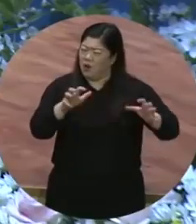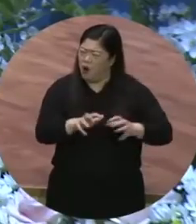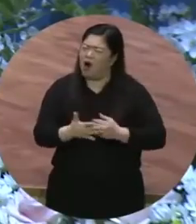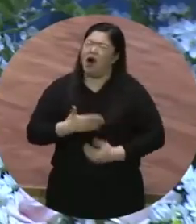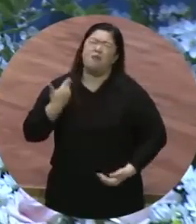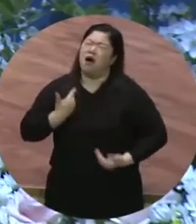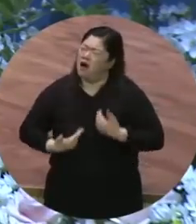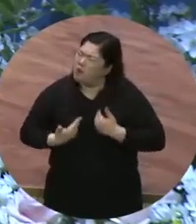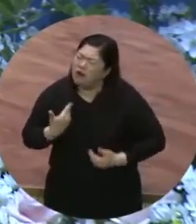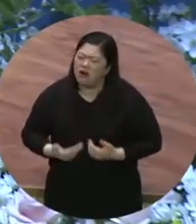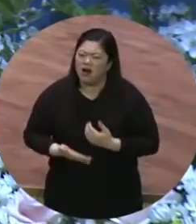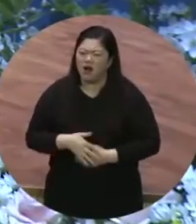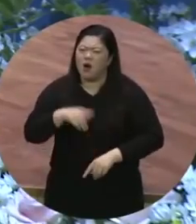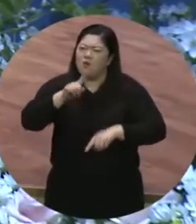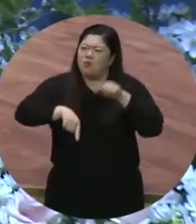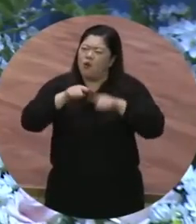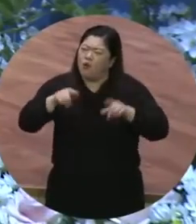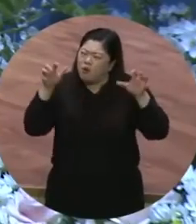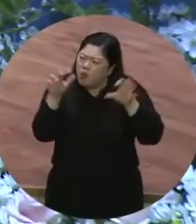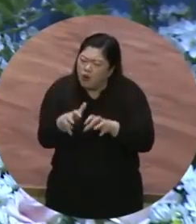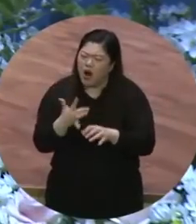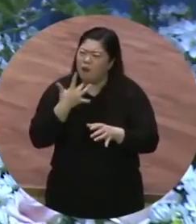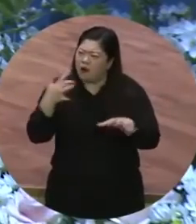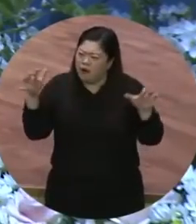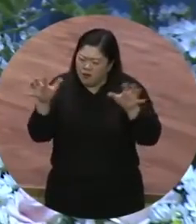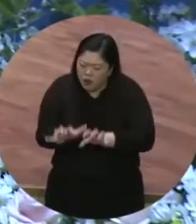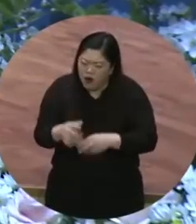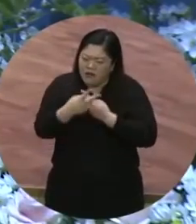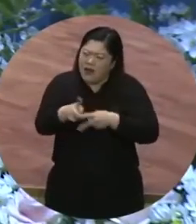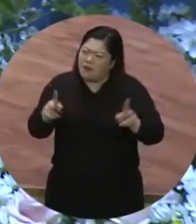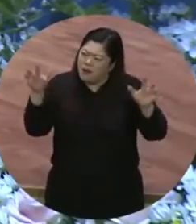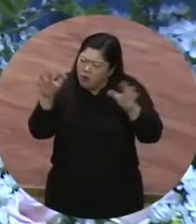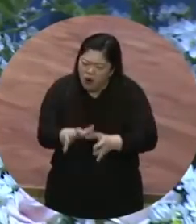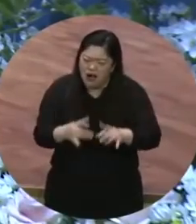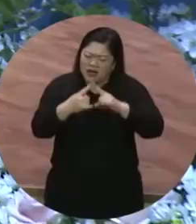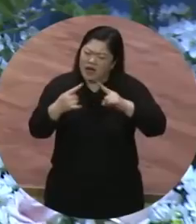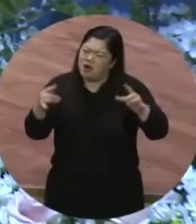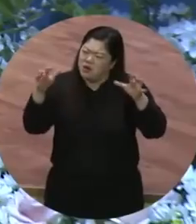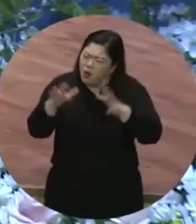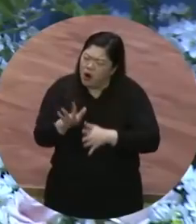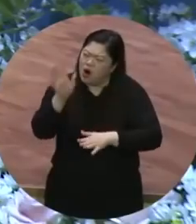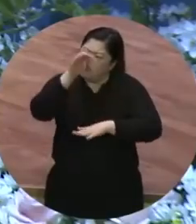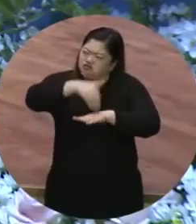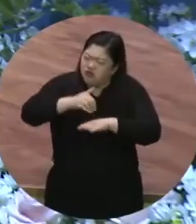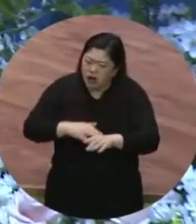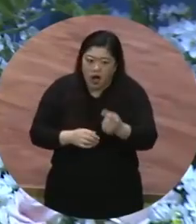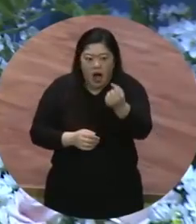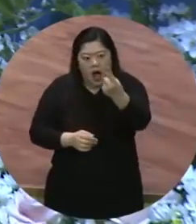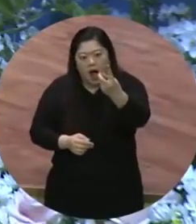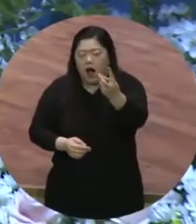구역 예배 가야지요, 전도회 가야지요, 다락방 가야지요, 캠프 가야지요, 훈련 받아야지요.